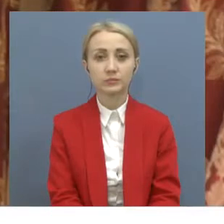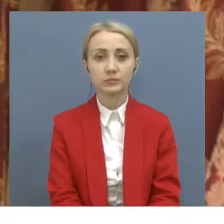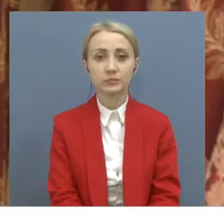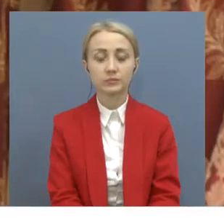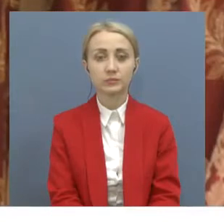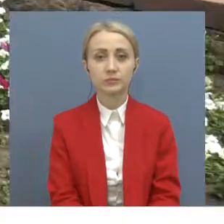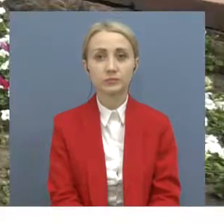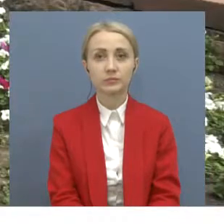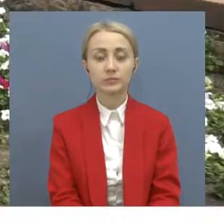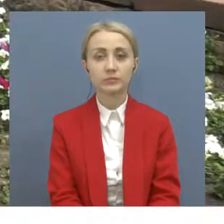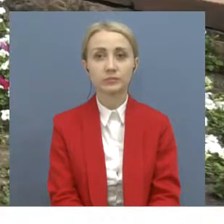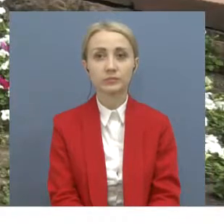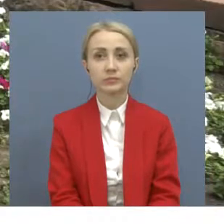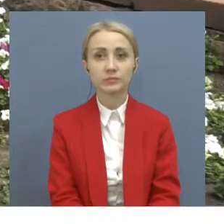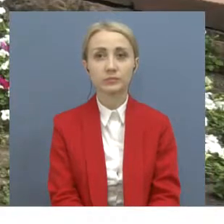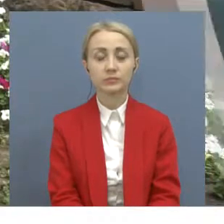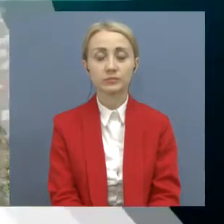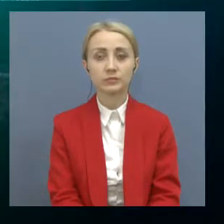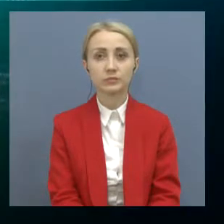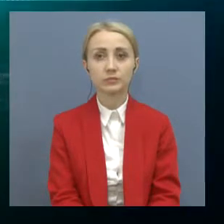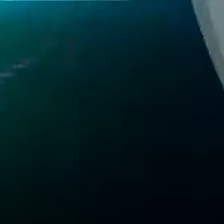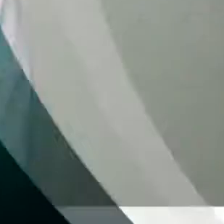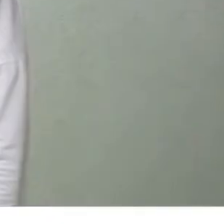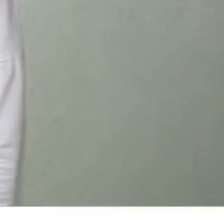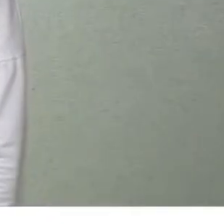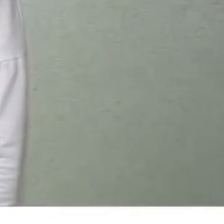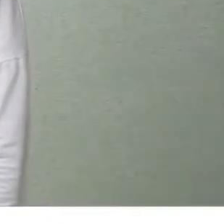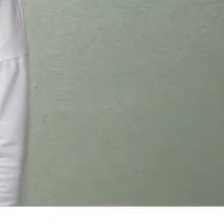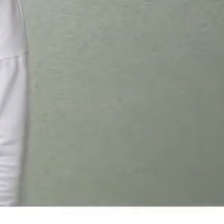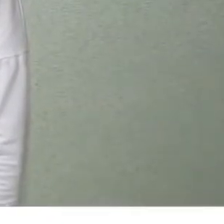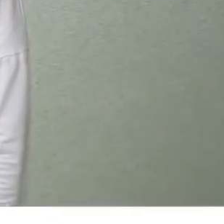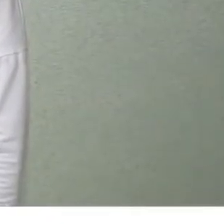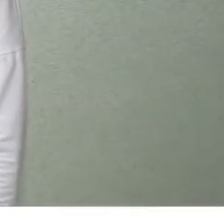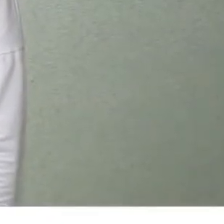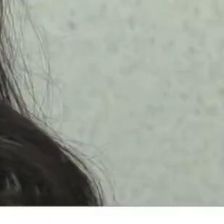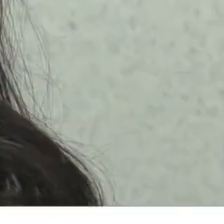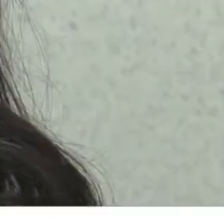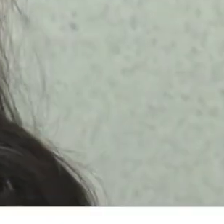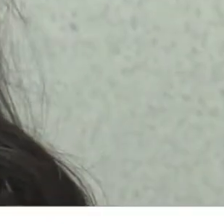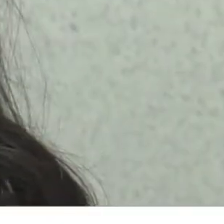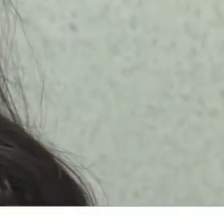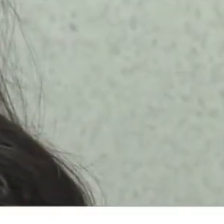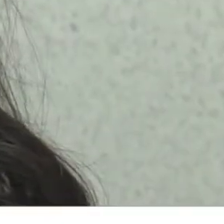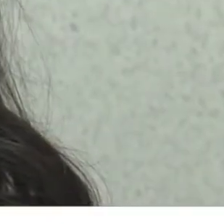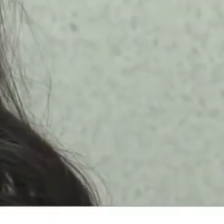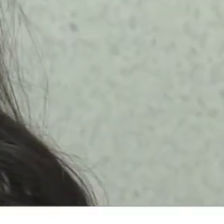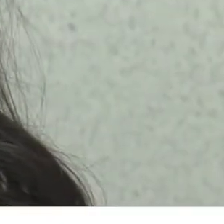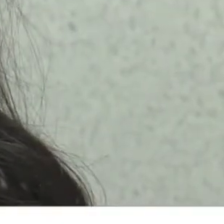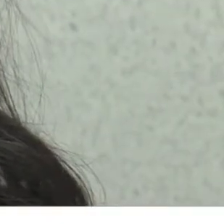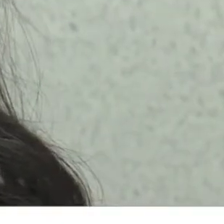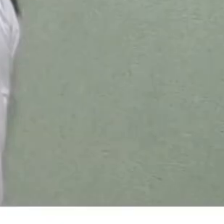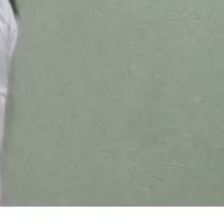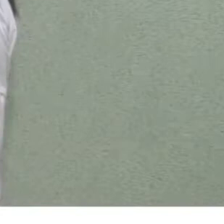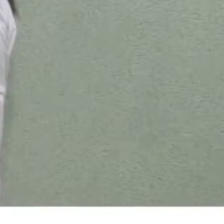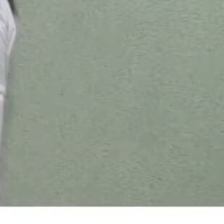жандарды құттықтады. Толығырақ мен Ауғанбек Манарбекұлы баяндаймын. Облыста мемлекеттік жекеменшік әріптестікке басымдық берілуде. Тек білім